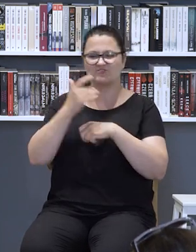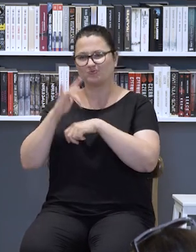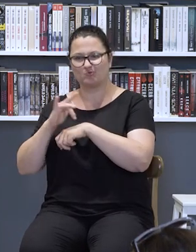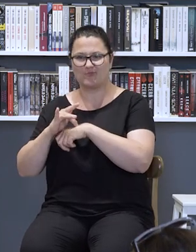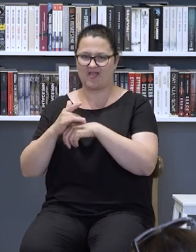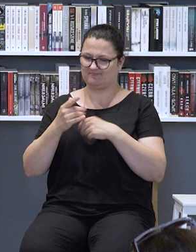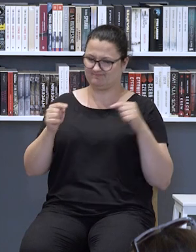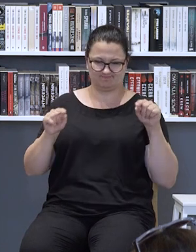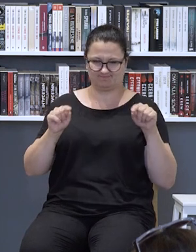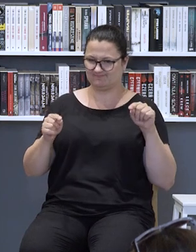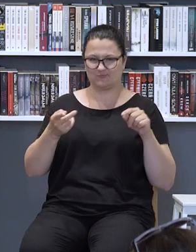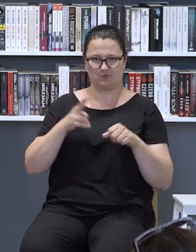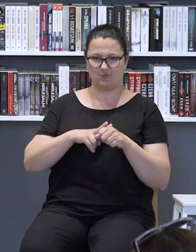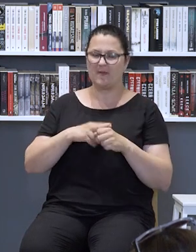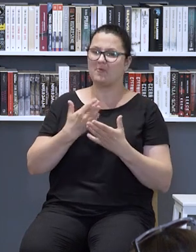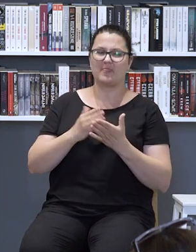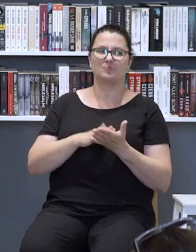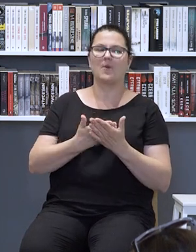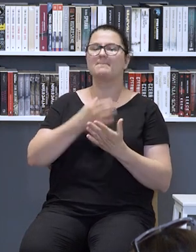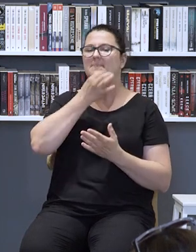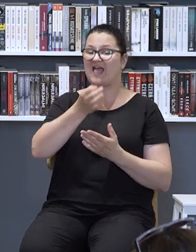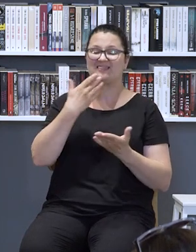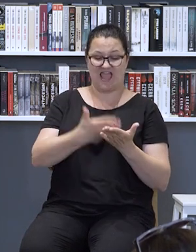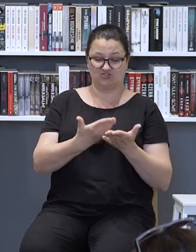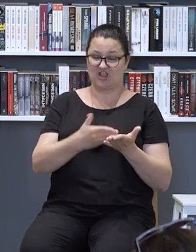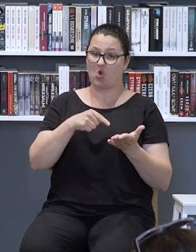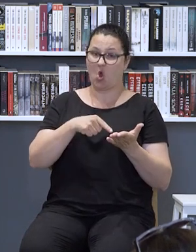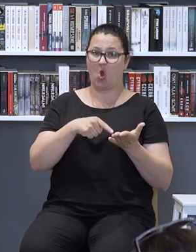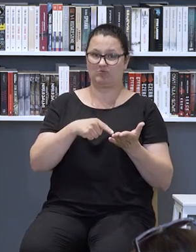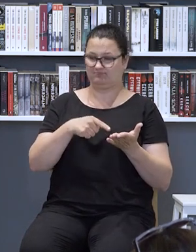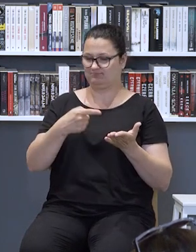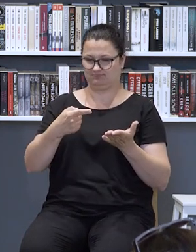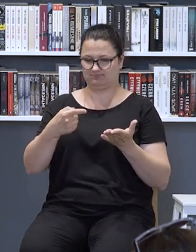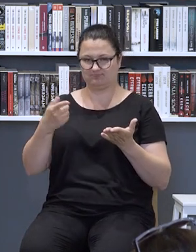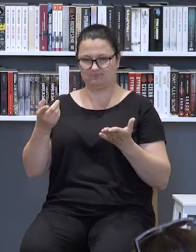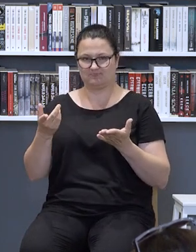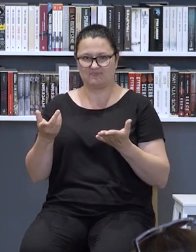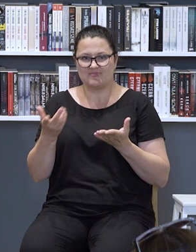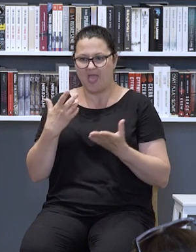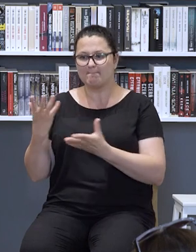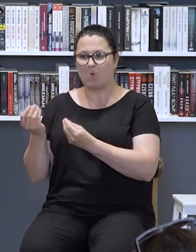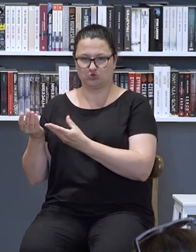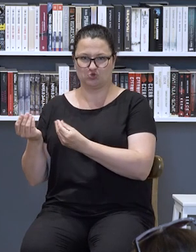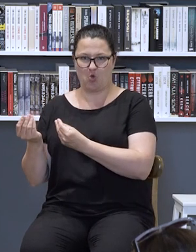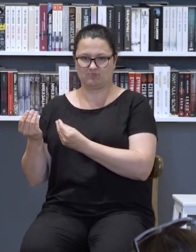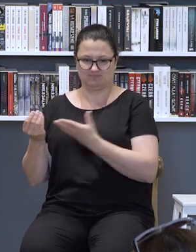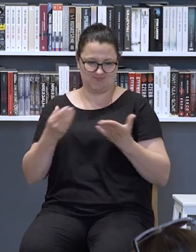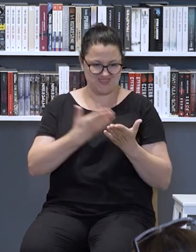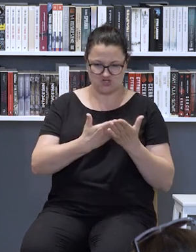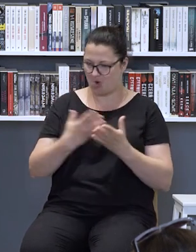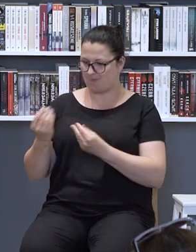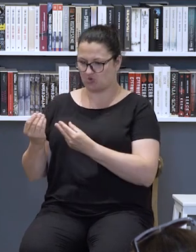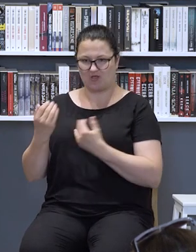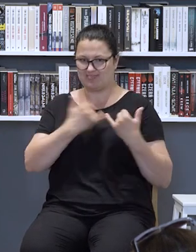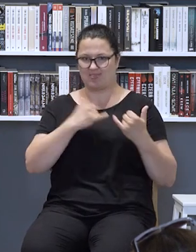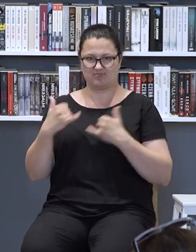przyczynowo-skutkowości. Bo my pytamy dlaczego i tak naprawdę odpowiadamy nie na to pytanie, po co? Po co to jest zupełnie co innego niż dlaczego?